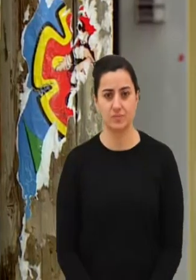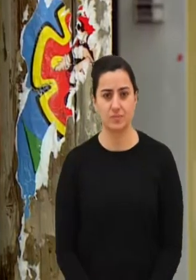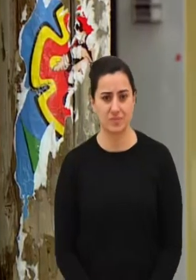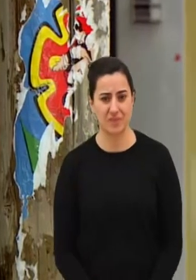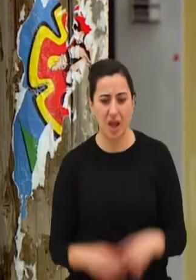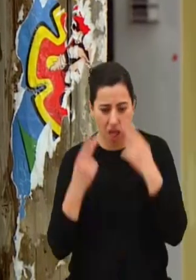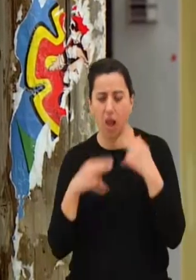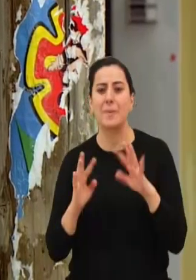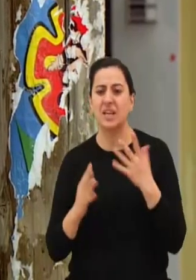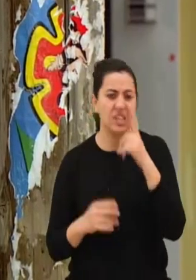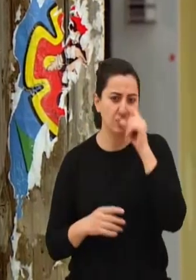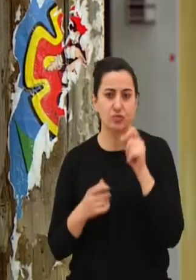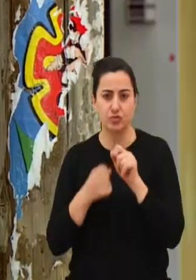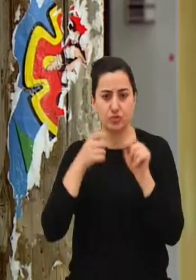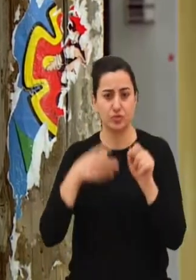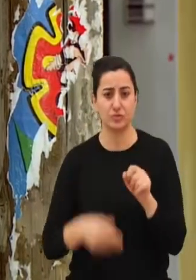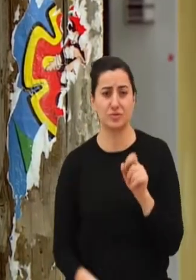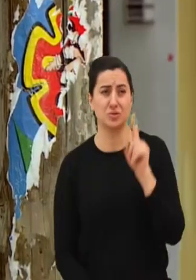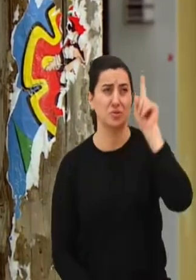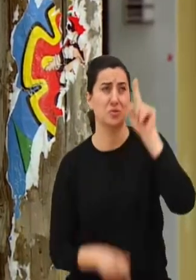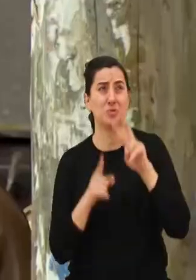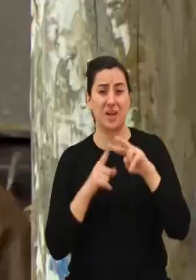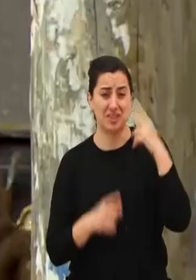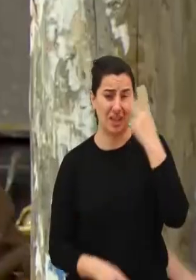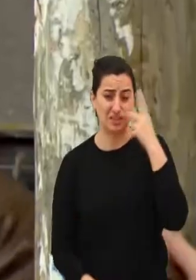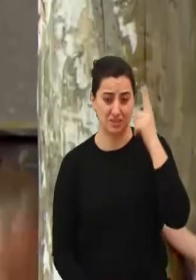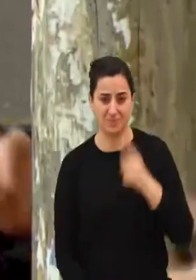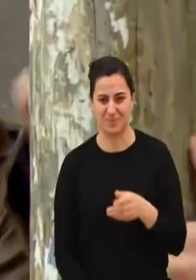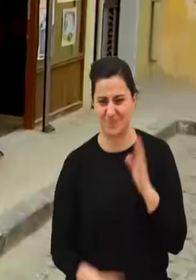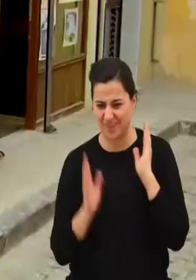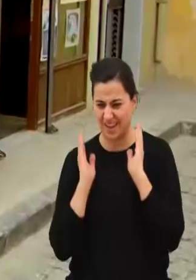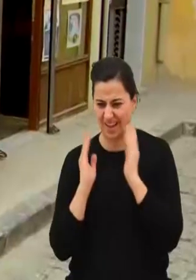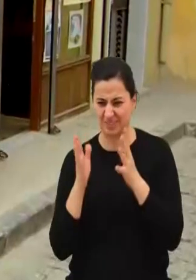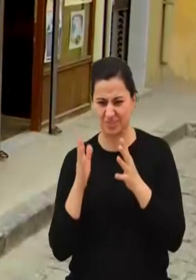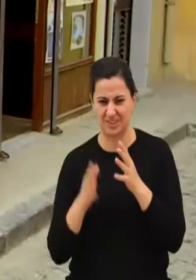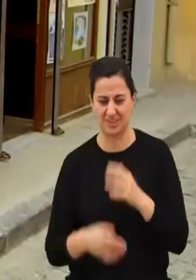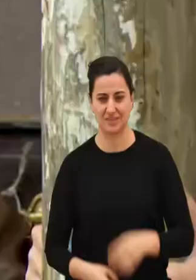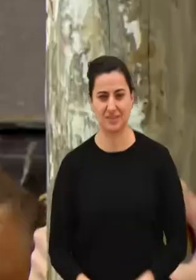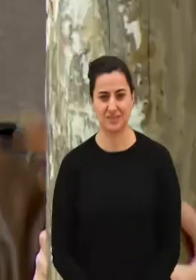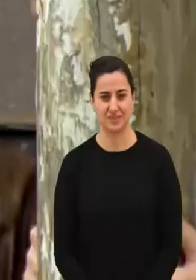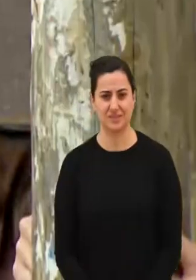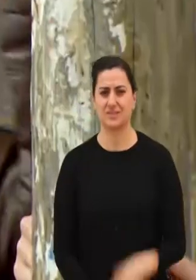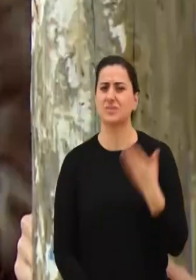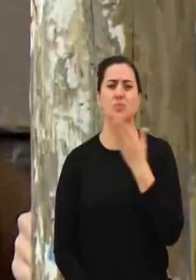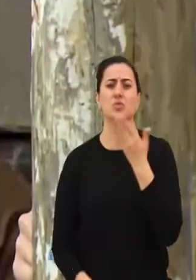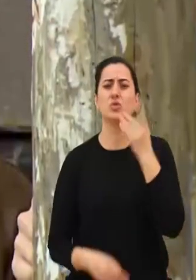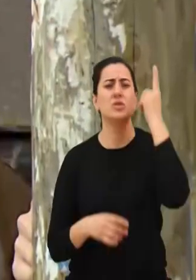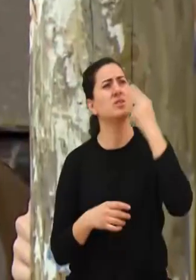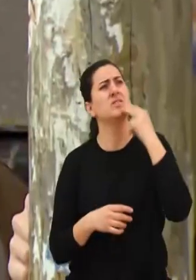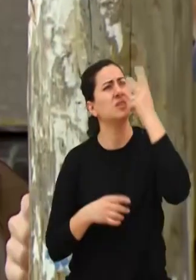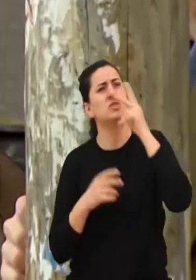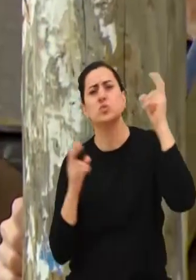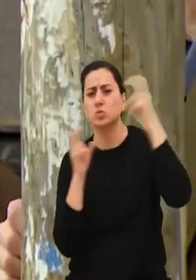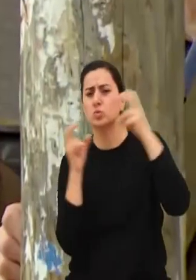Ağlama ağla. Kimi vurdun? Nurten teyze var ya. Ulan seninle ağzın üstüne bir tane koyar. Nedir senin bu Nurten